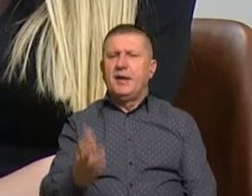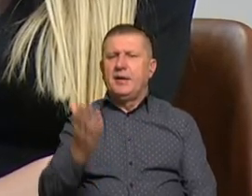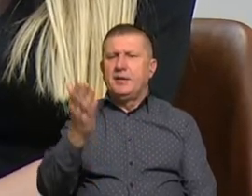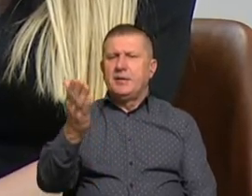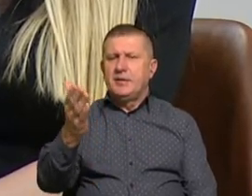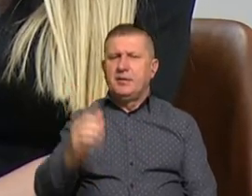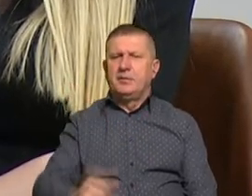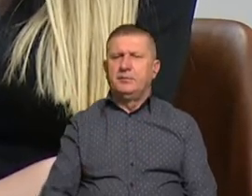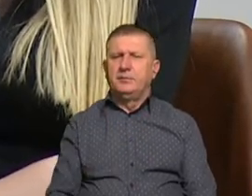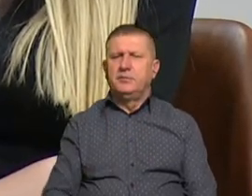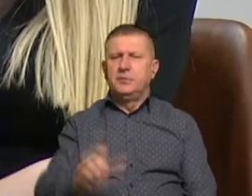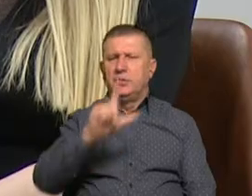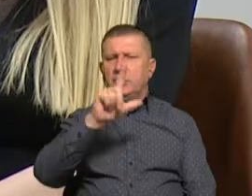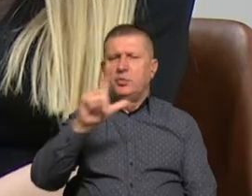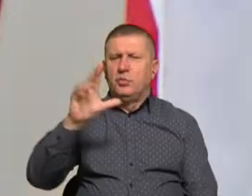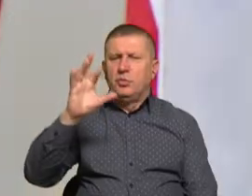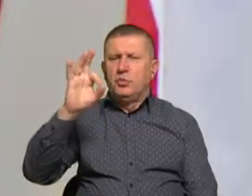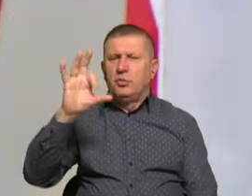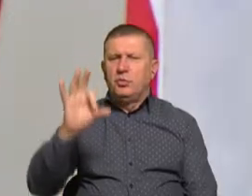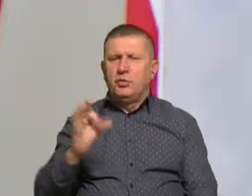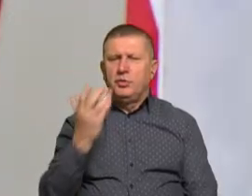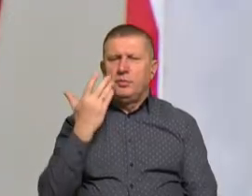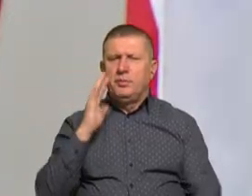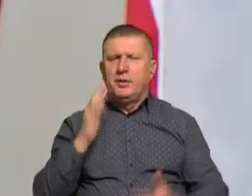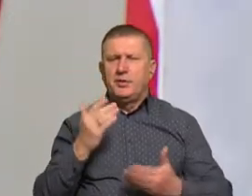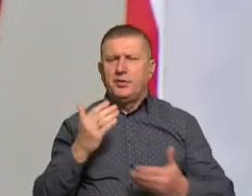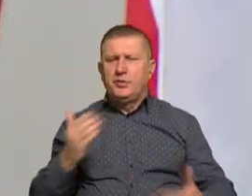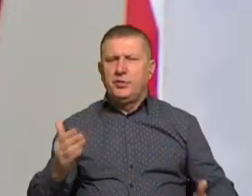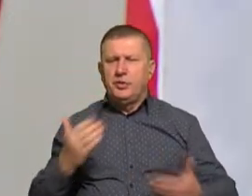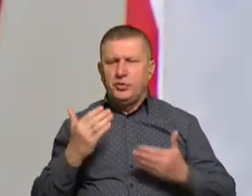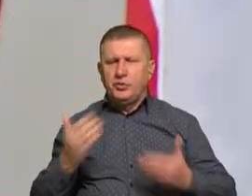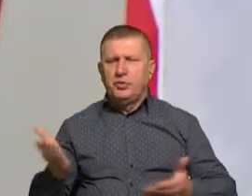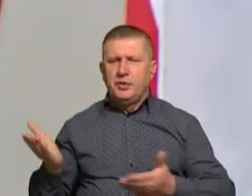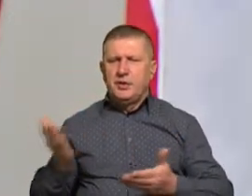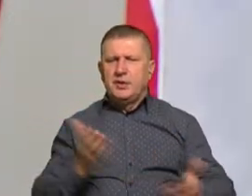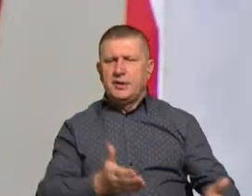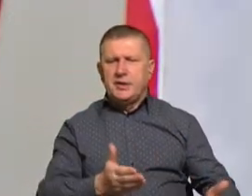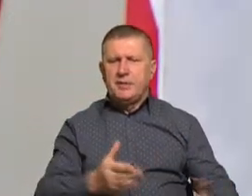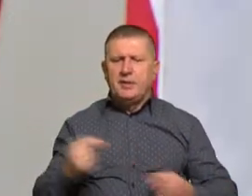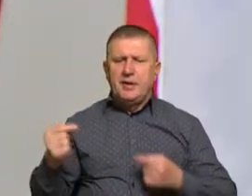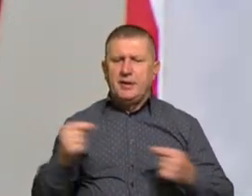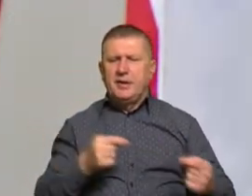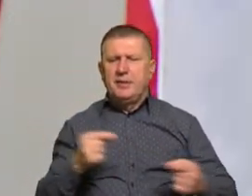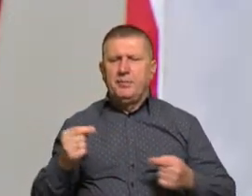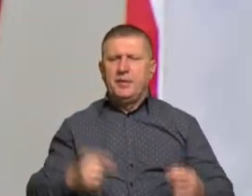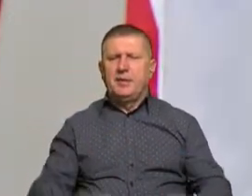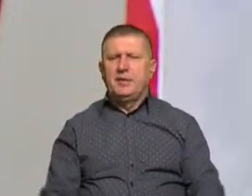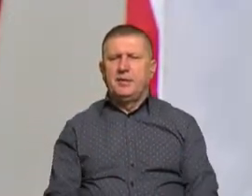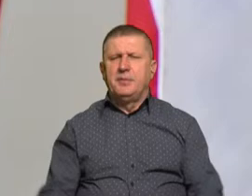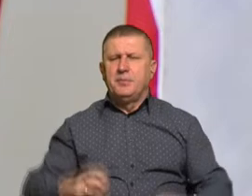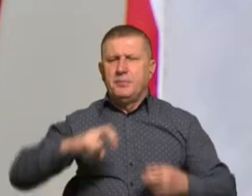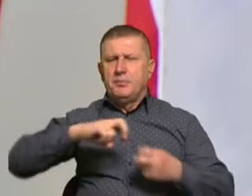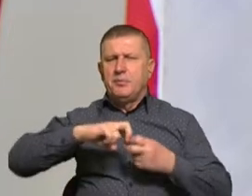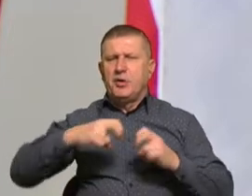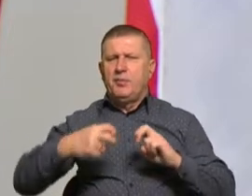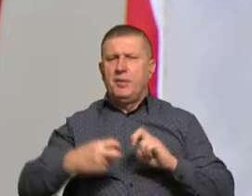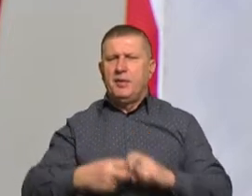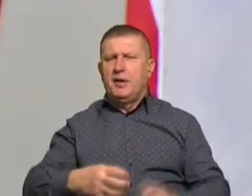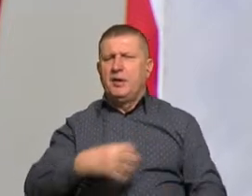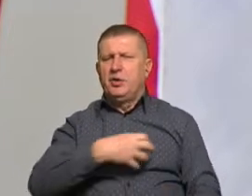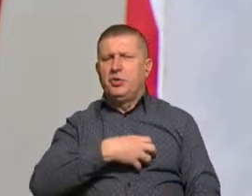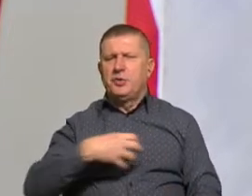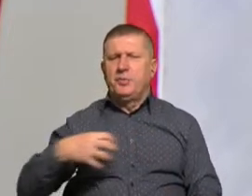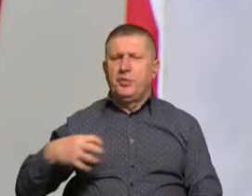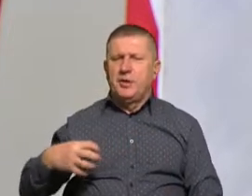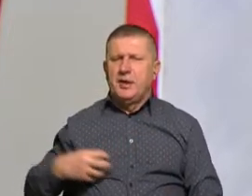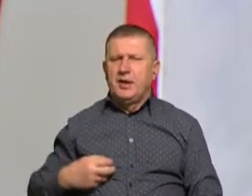pana radnego Konrada Łosia. Bardzo dziękuję. Dziękuję za zaproszenie na dzisiejszą debatę. Problematyka gospodarki odpadami jest